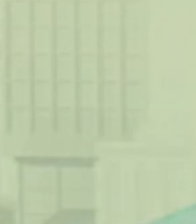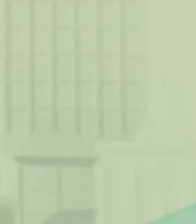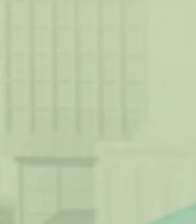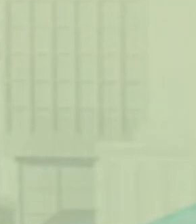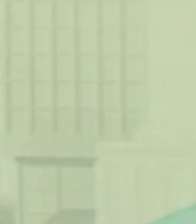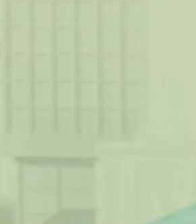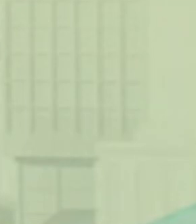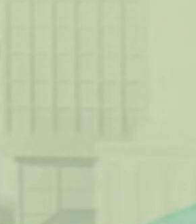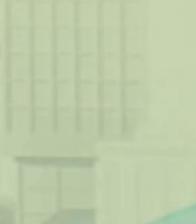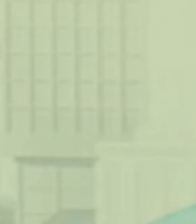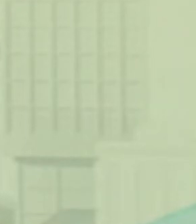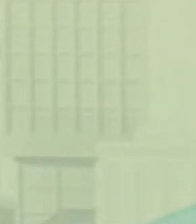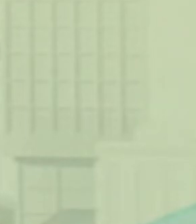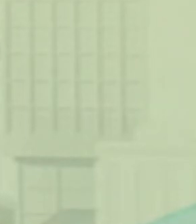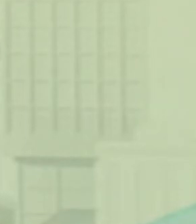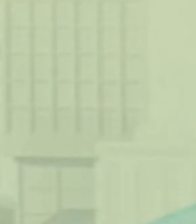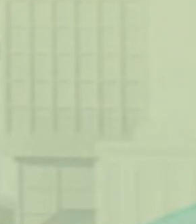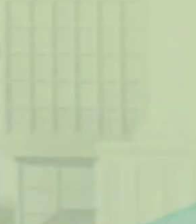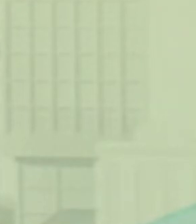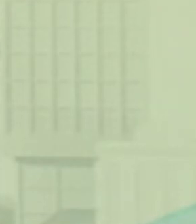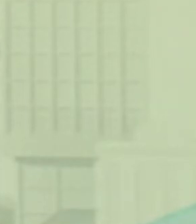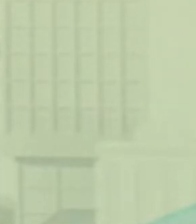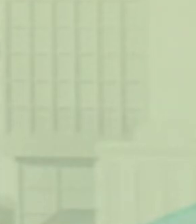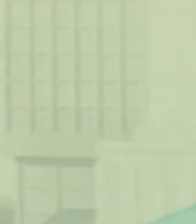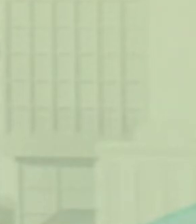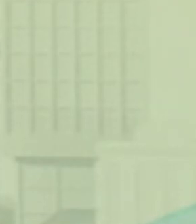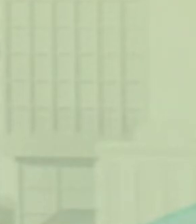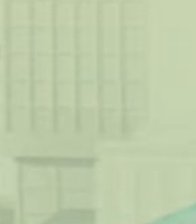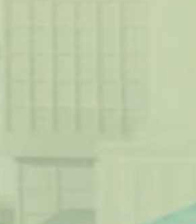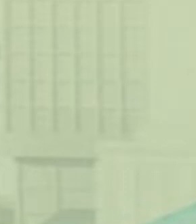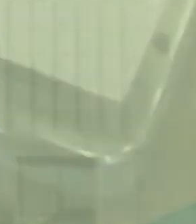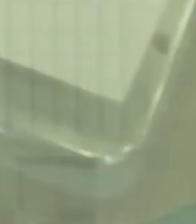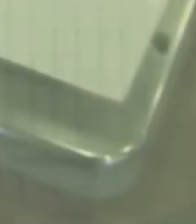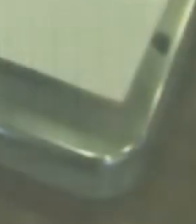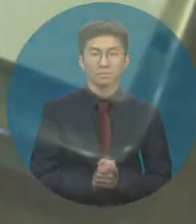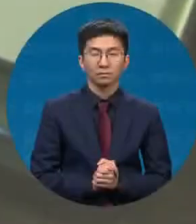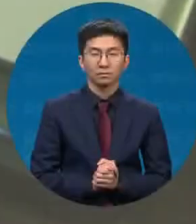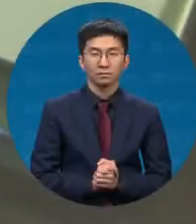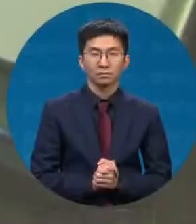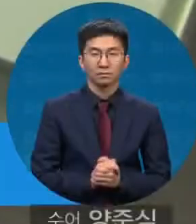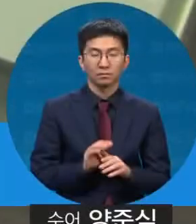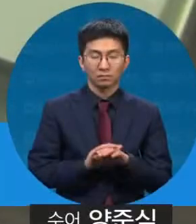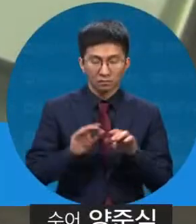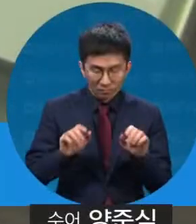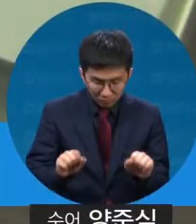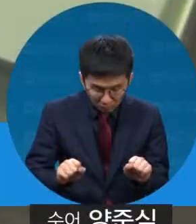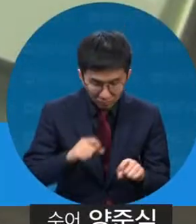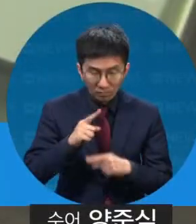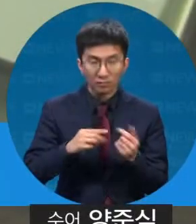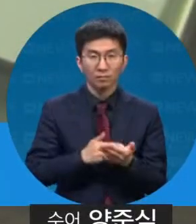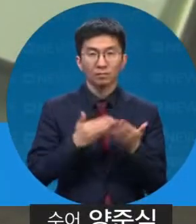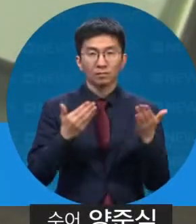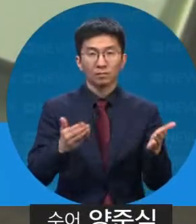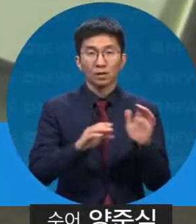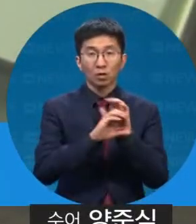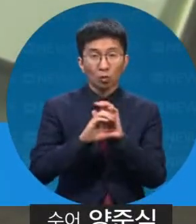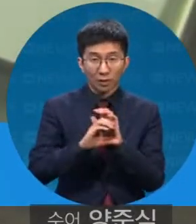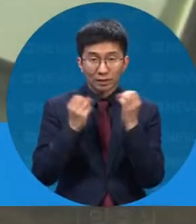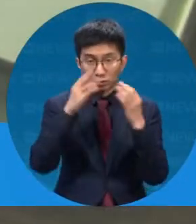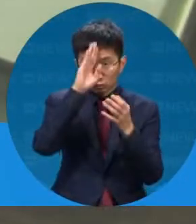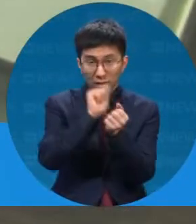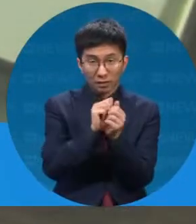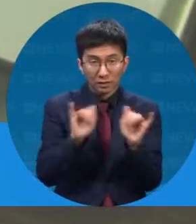여러분 안녕하십니까 4월 4일 뉴스 심의 를 시작합니다 코로나 이브 신규 확진 자가 일주일 만에 10만 명 대 로